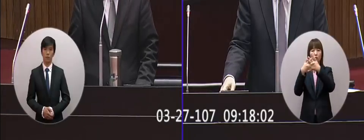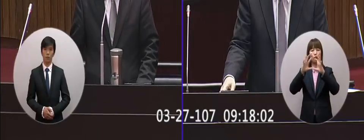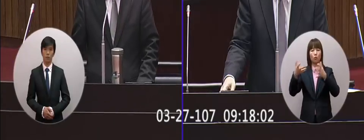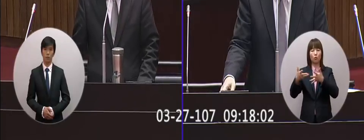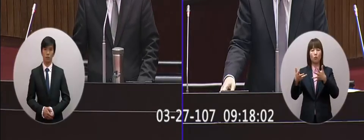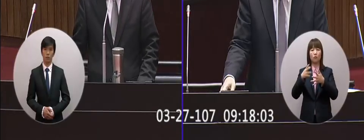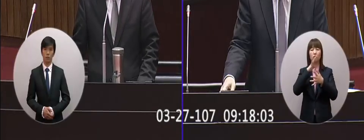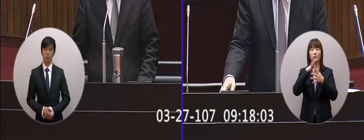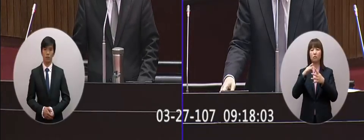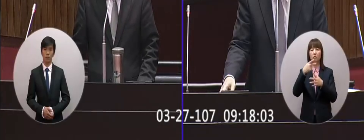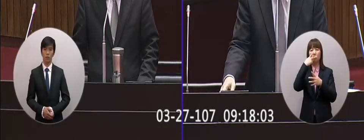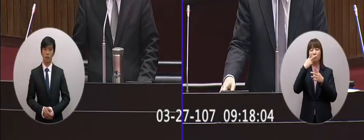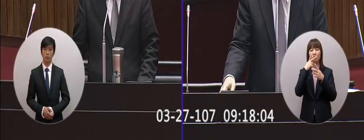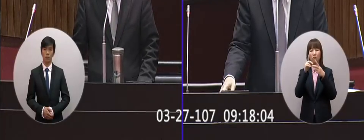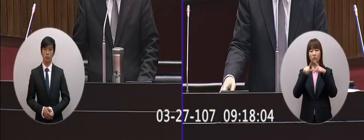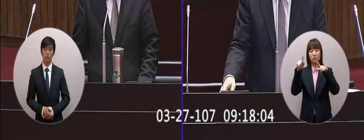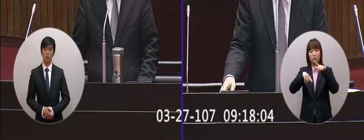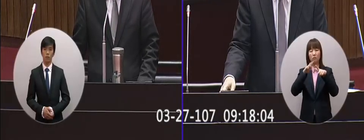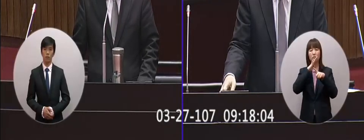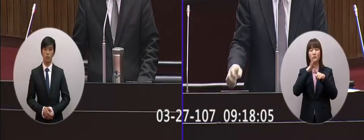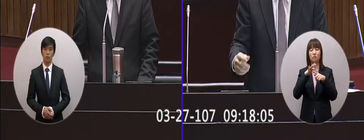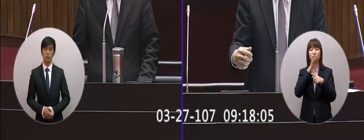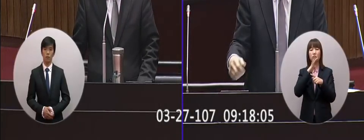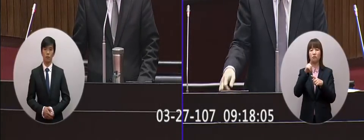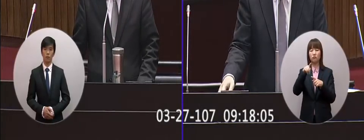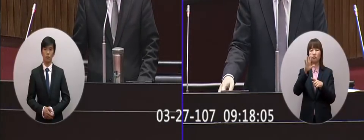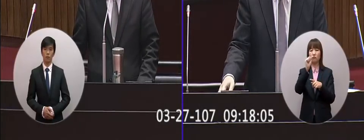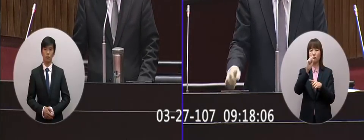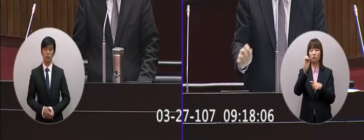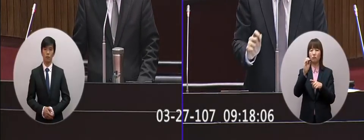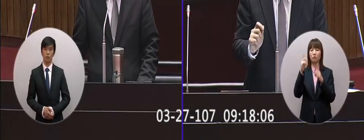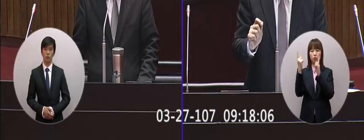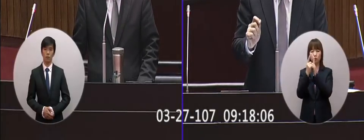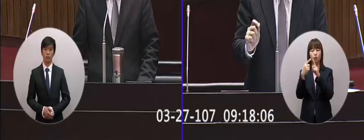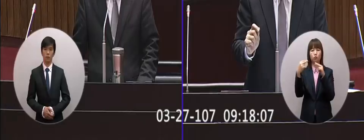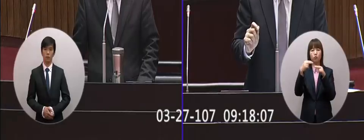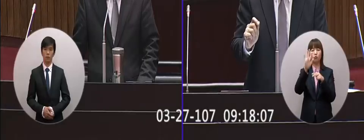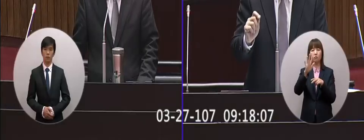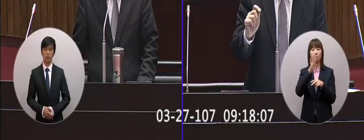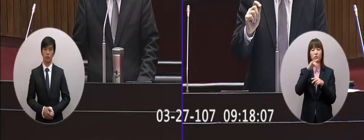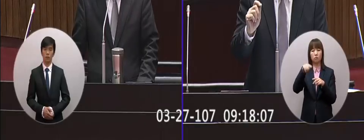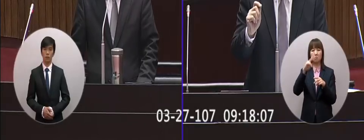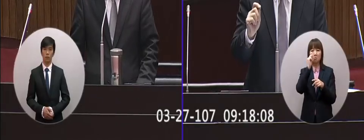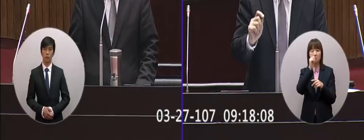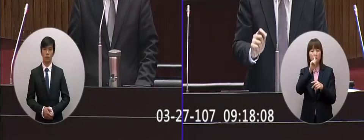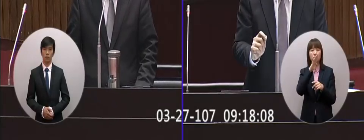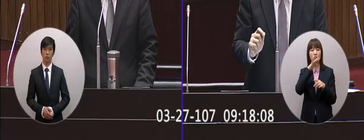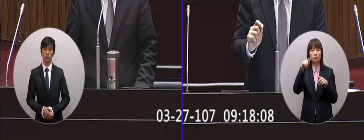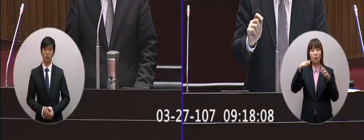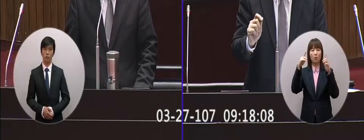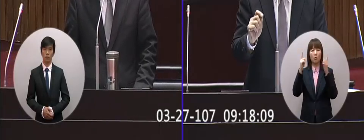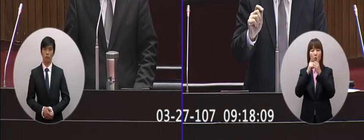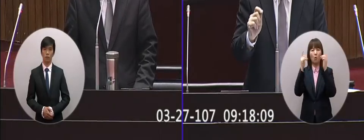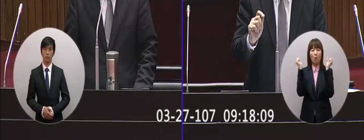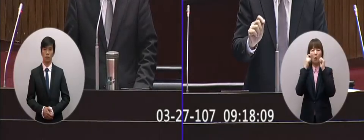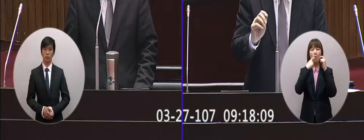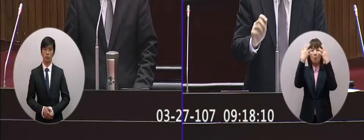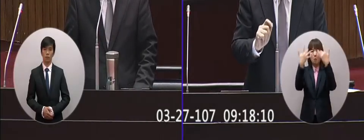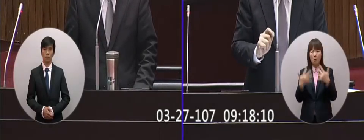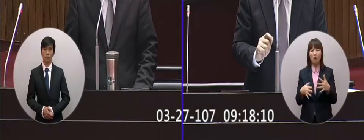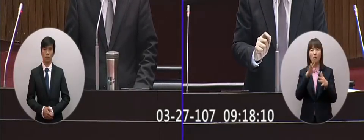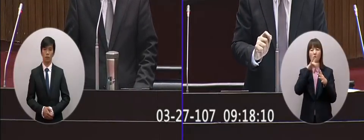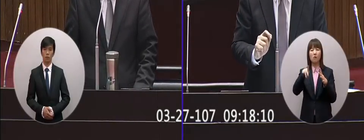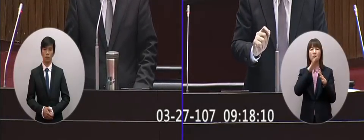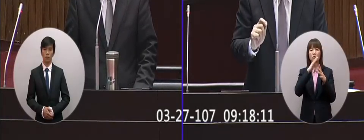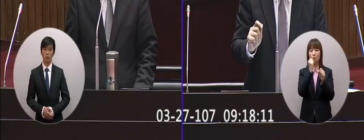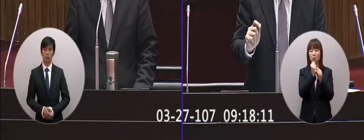院的亚太驻青这个董云赏 Susan 也见了面，而且当天其实蛮特别，是当天下了大雪，其实华盛顿